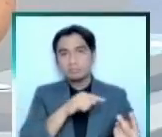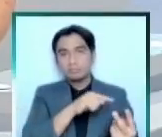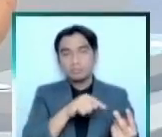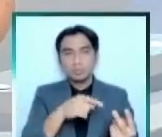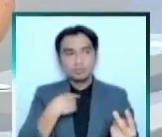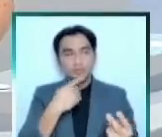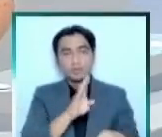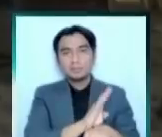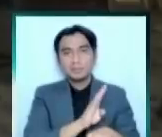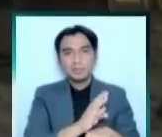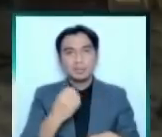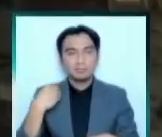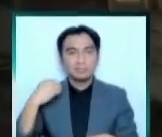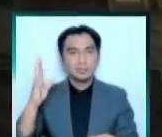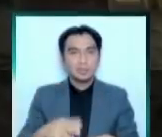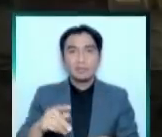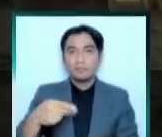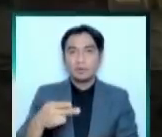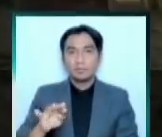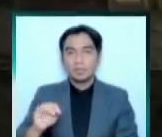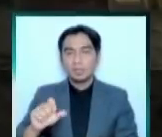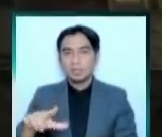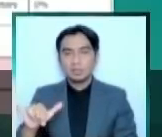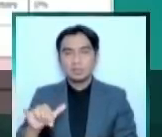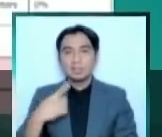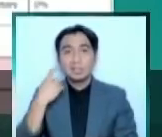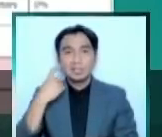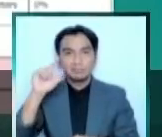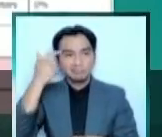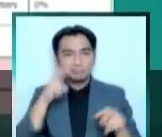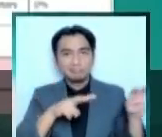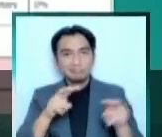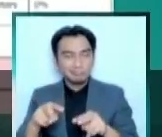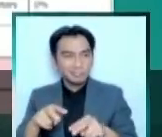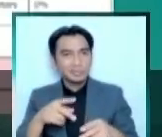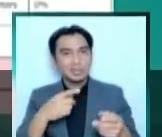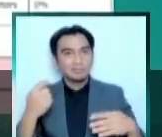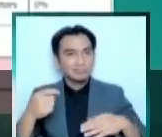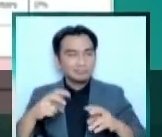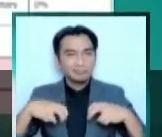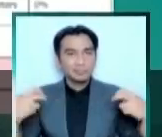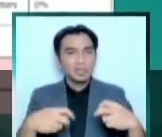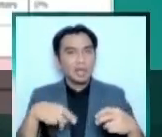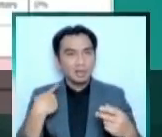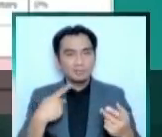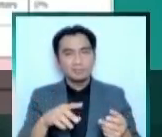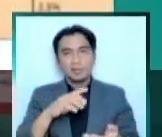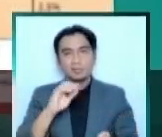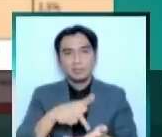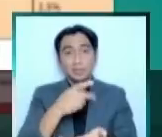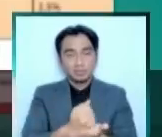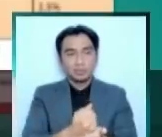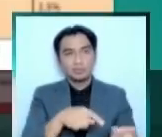at opisyal ng Pharmally. Sa pagdinig ng Senate Blue Ribbon Committee, iprinisenta ni Gordon ang passport photos ng isang Jason Uson at